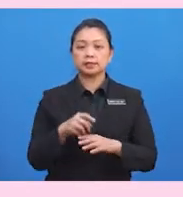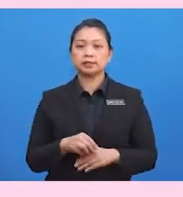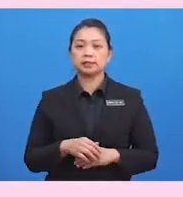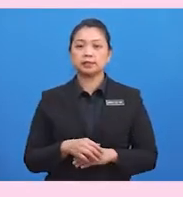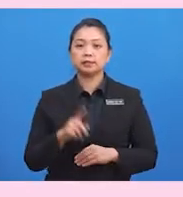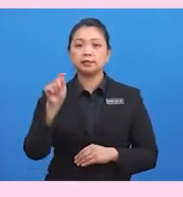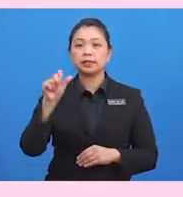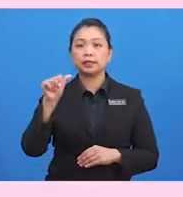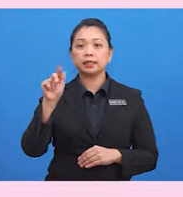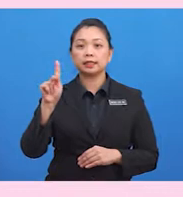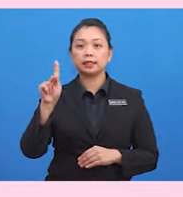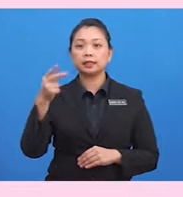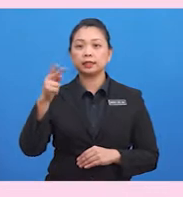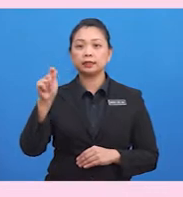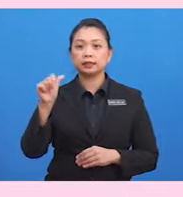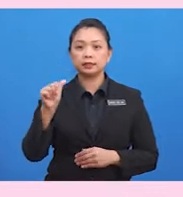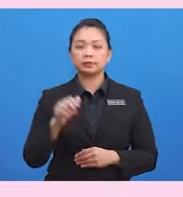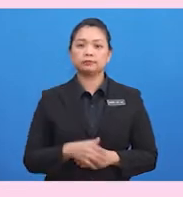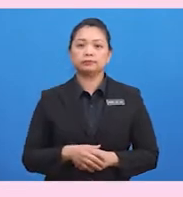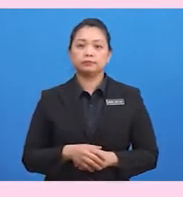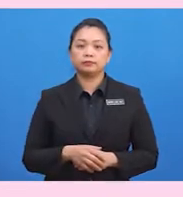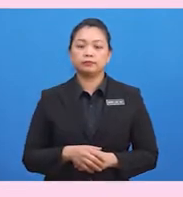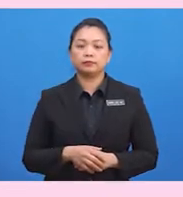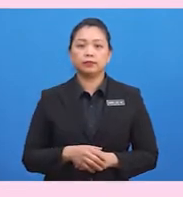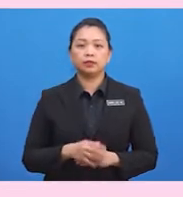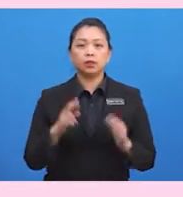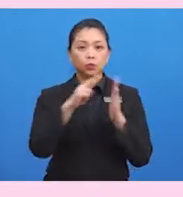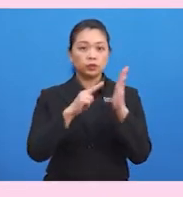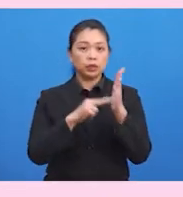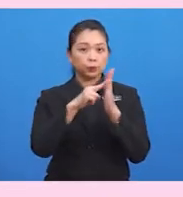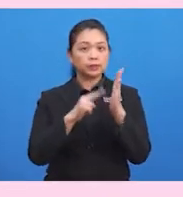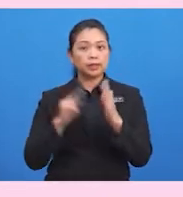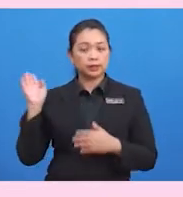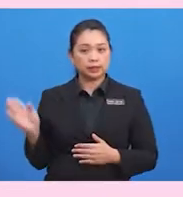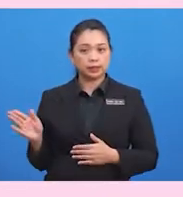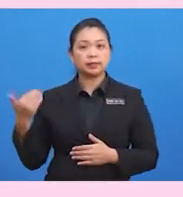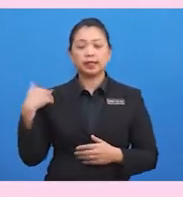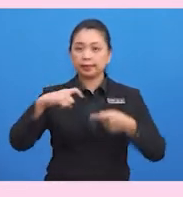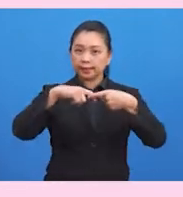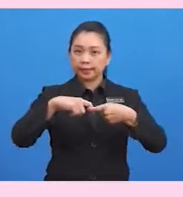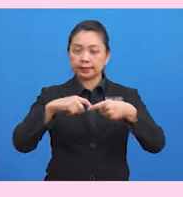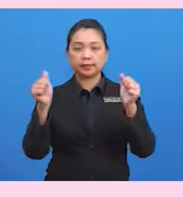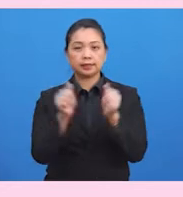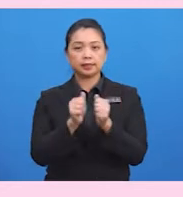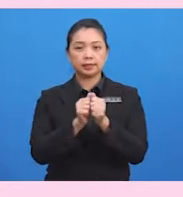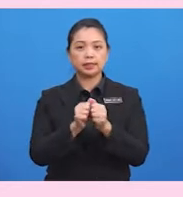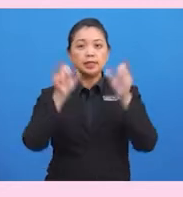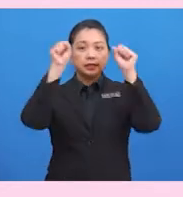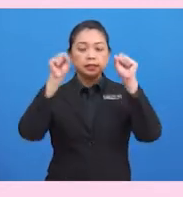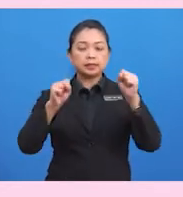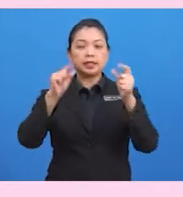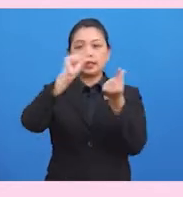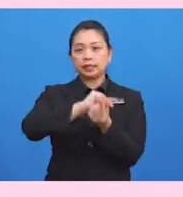dan perundangan Selain itu undang-undang ada ini juga berkaitan dengan sistem